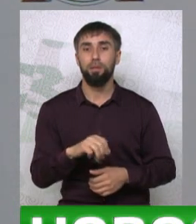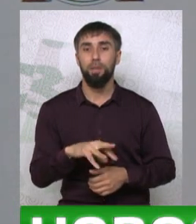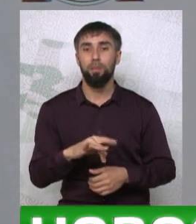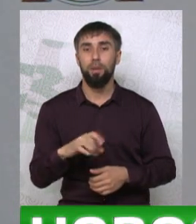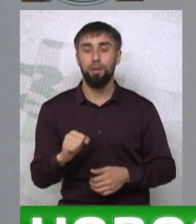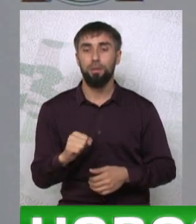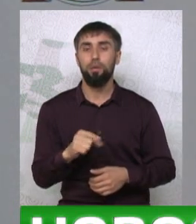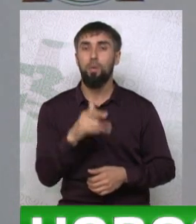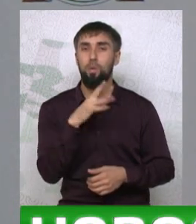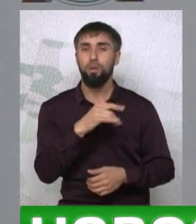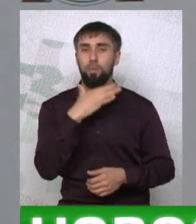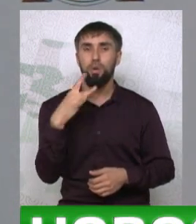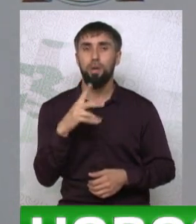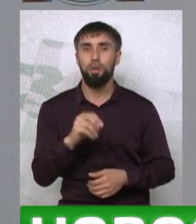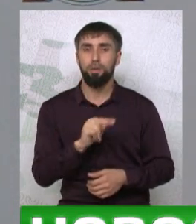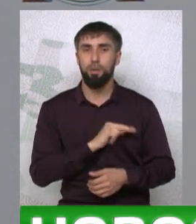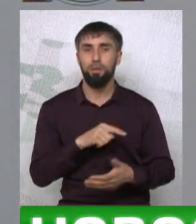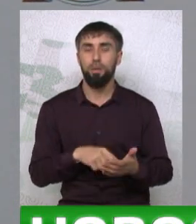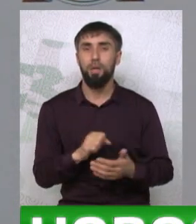занимается работой в архивах,